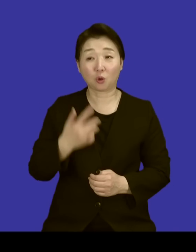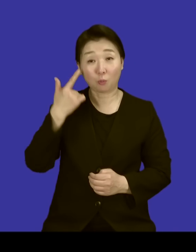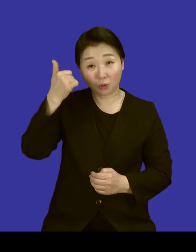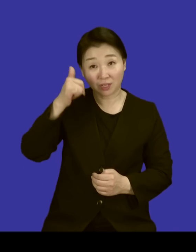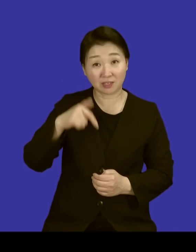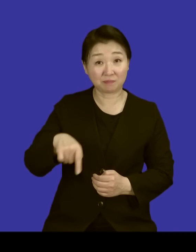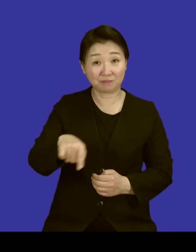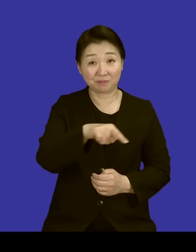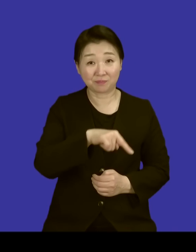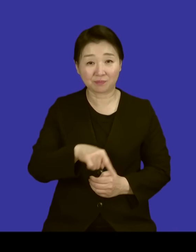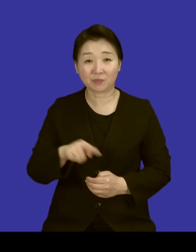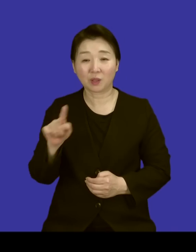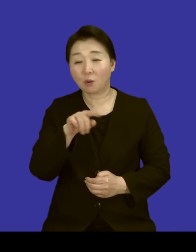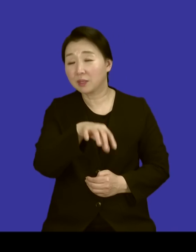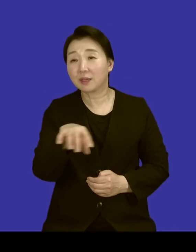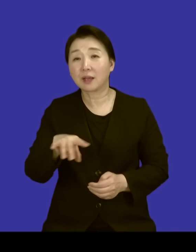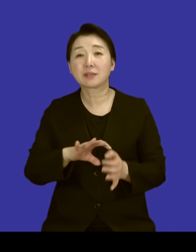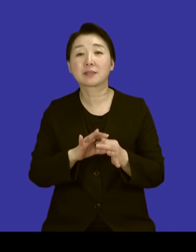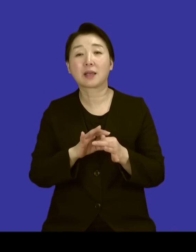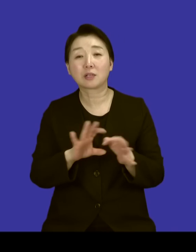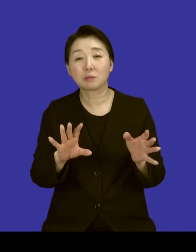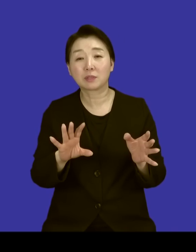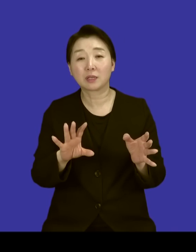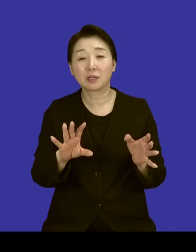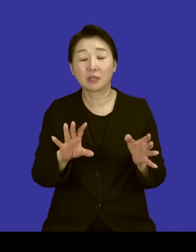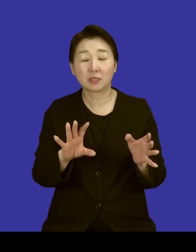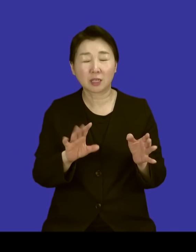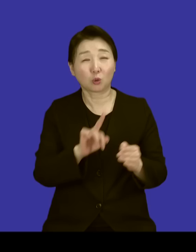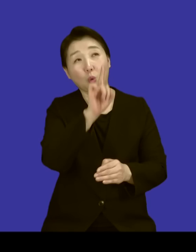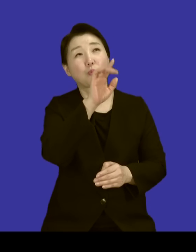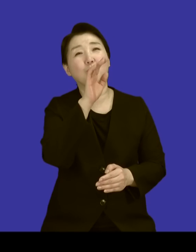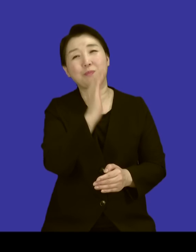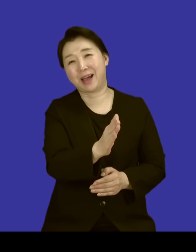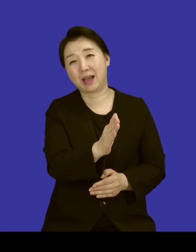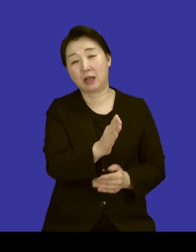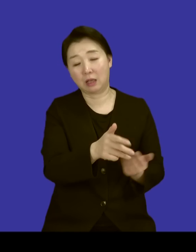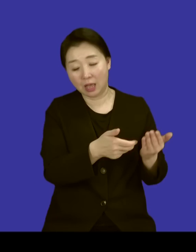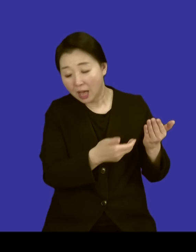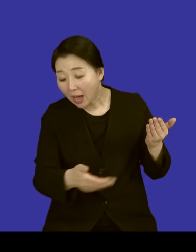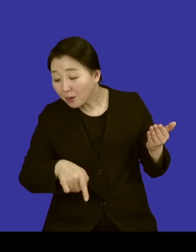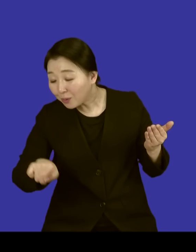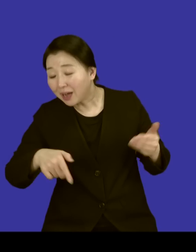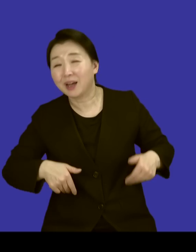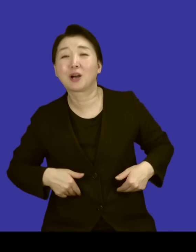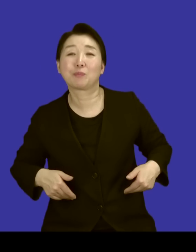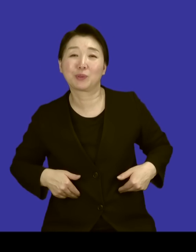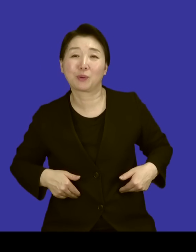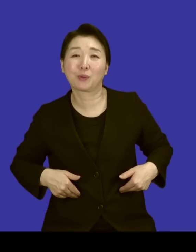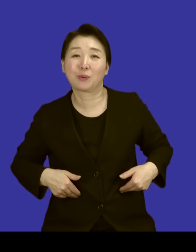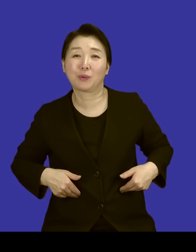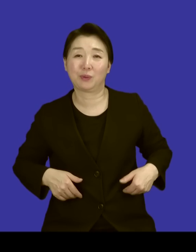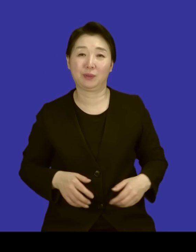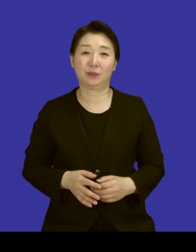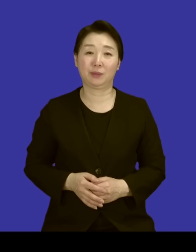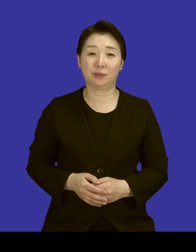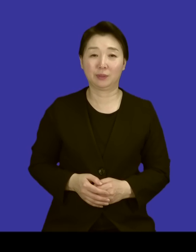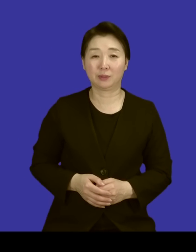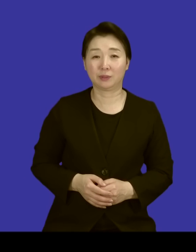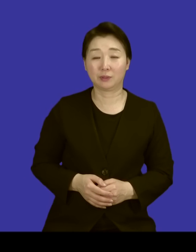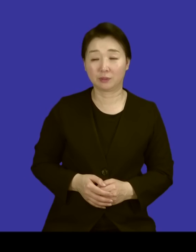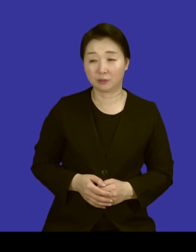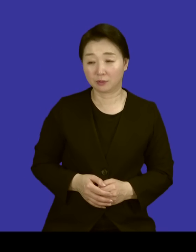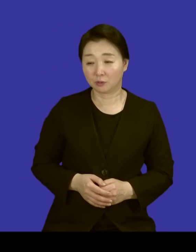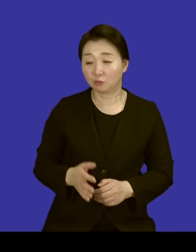목사님들께서 어디든 간에 자꾸 이제 아래로 내려가는 물론 저도 그렇게 살지만 그런 목회로 조금 더 우리 주변에